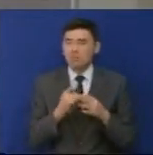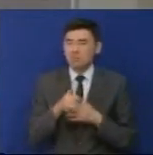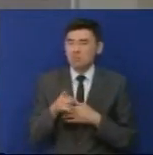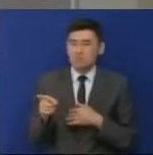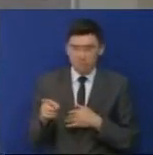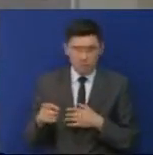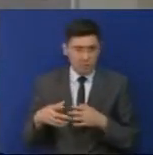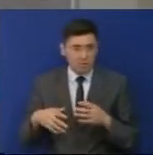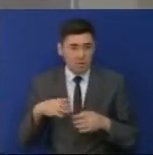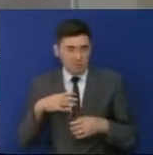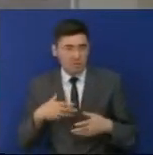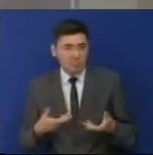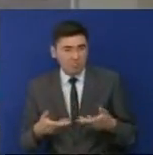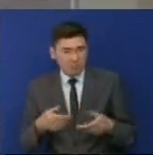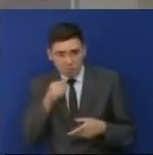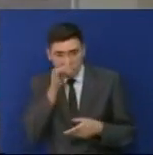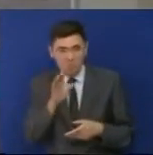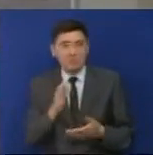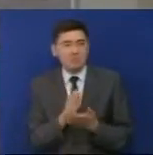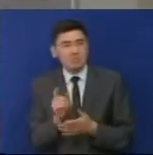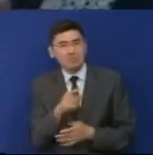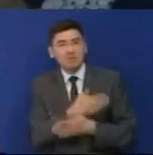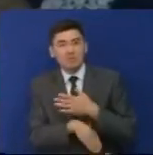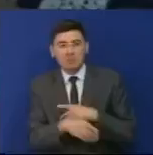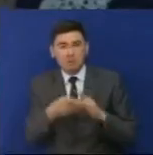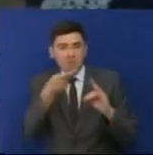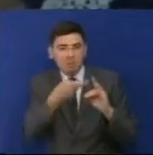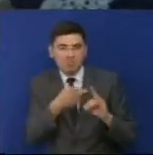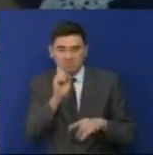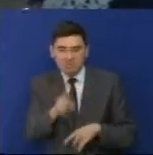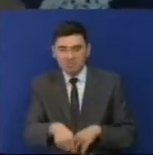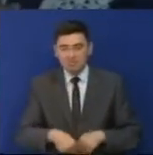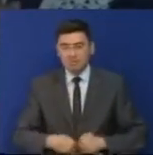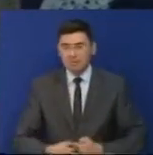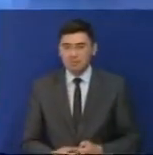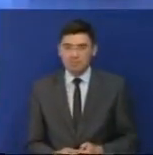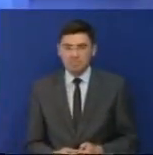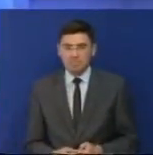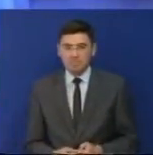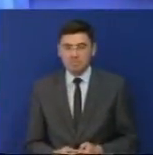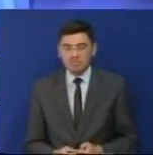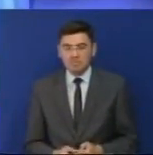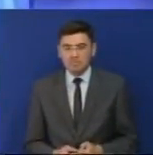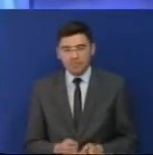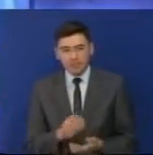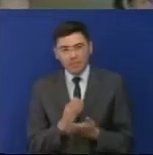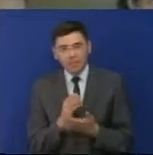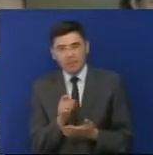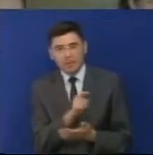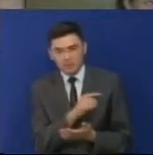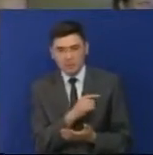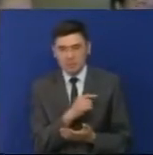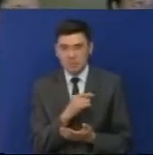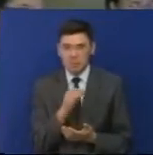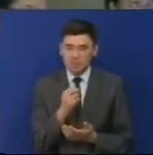емес қой, жүре алмай жататындар бар, төсек тартып жатқандар бар. Ұйымдастырушылардың атап өткенде, әлеуметтік теңсіздік көптеген